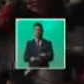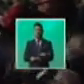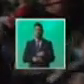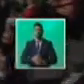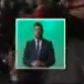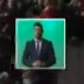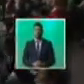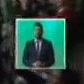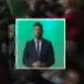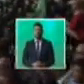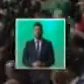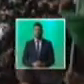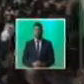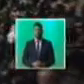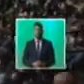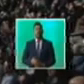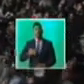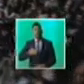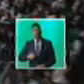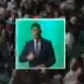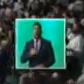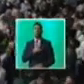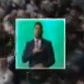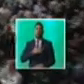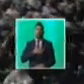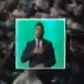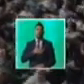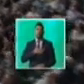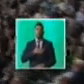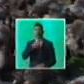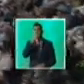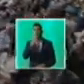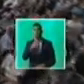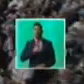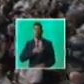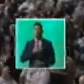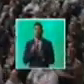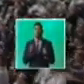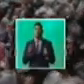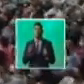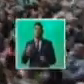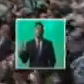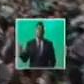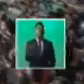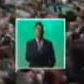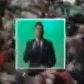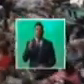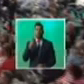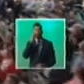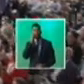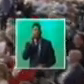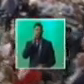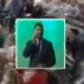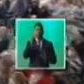να ξαναέχουν πρωθυπουργό τον Τσίπρα ή τον κύριο Μητσοτάκη και σε κάθε περίπτωση δεν μπορούν να απαιτούν από εμάς, από τον ψηφοφόρο του ΠΑΣΟΚ, ο